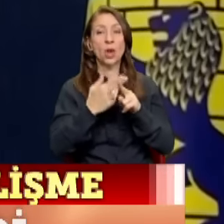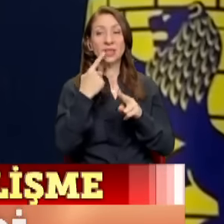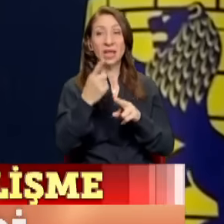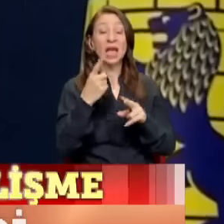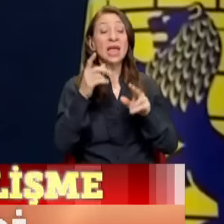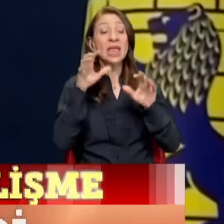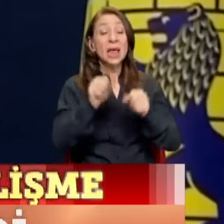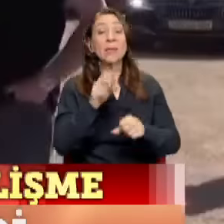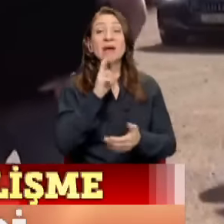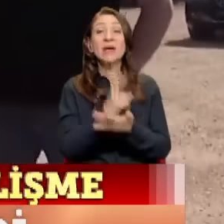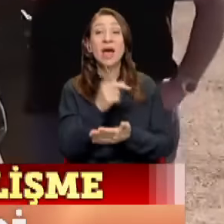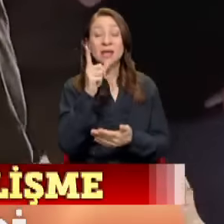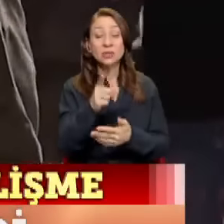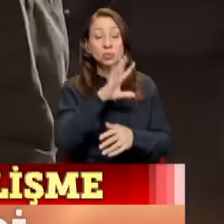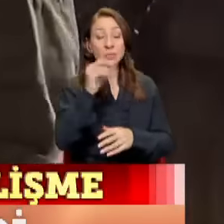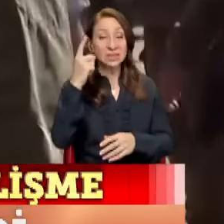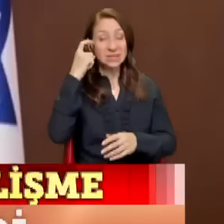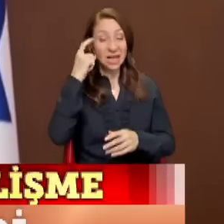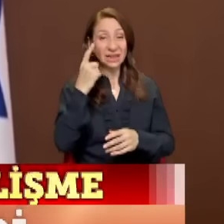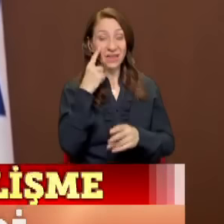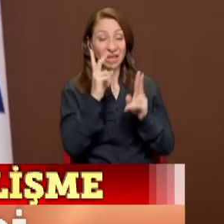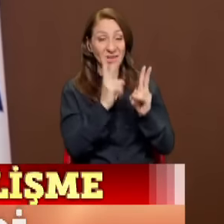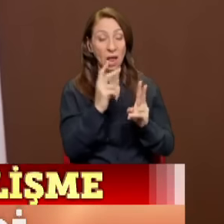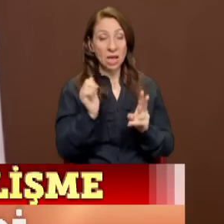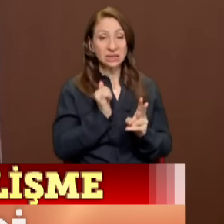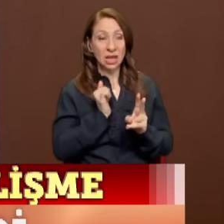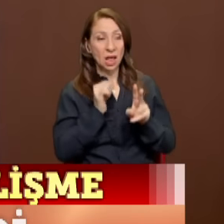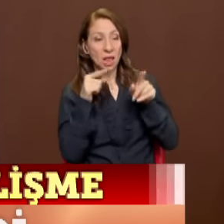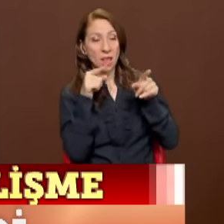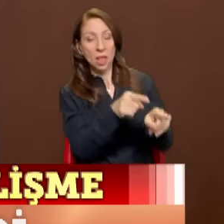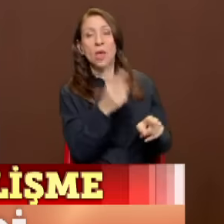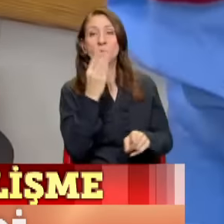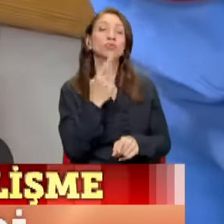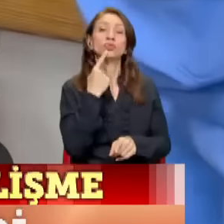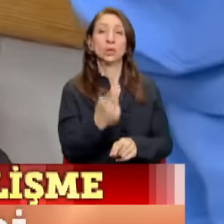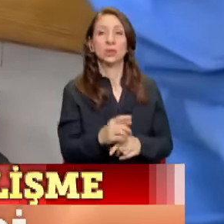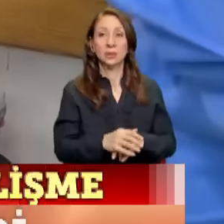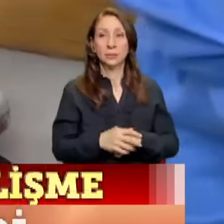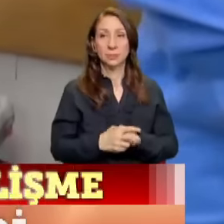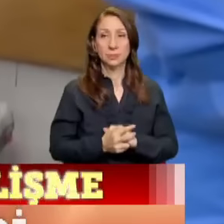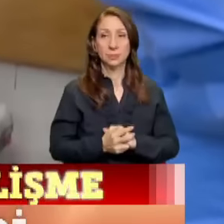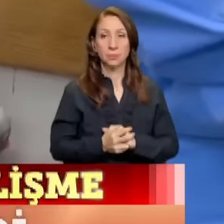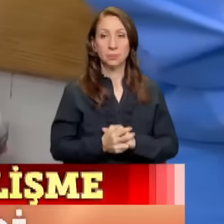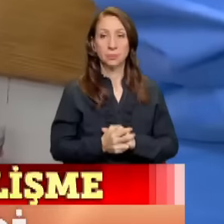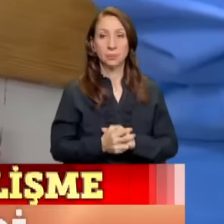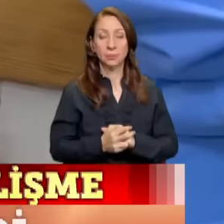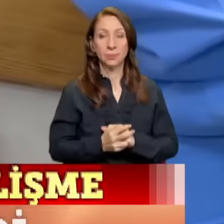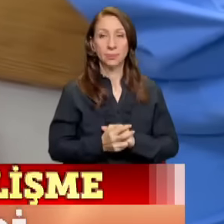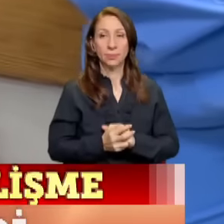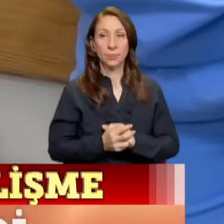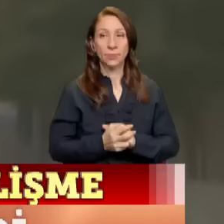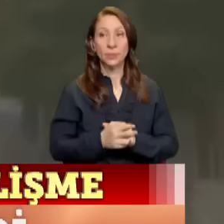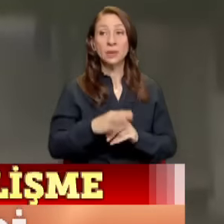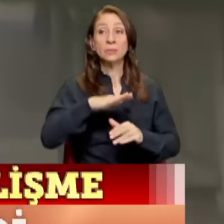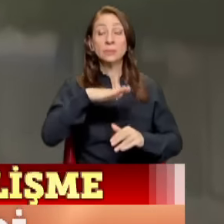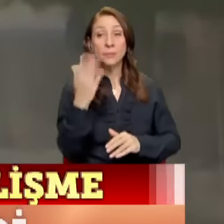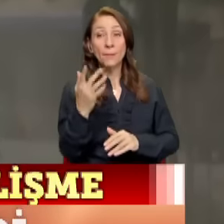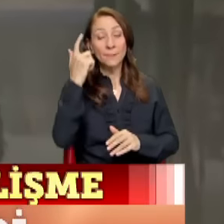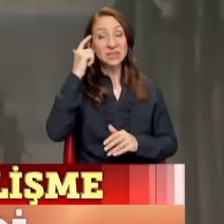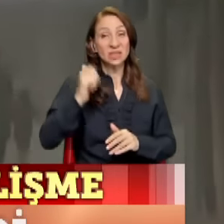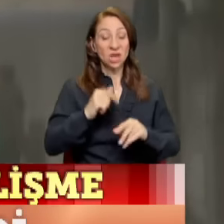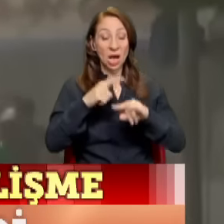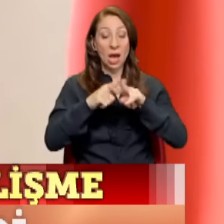yakalama kararı talebinin tüm İsrail devletine ve ordusuna yöneltildiği iddia etti öan